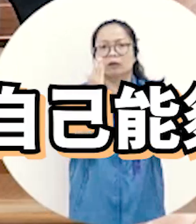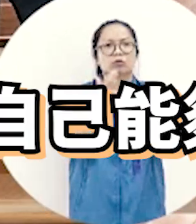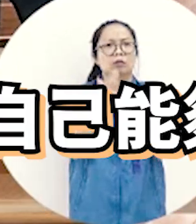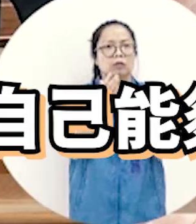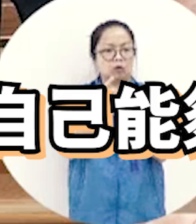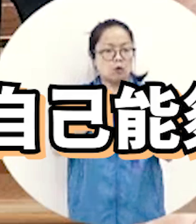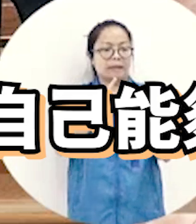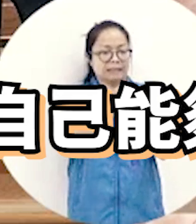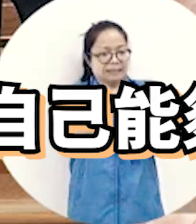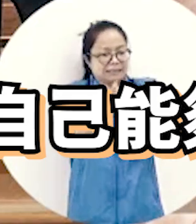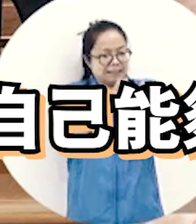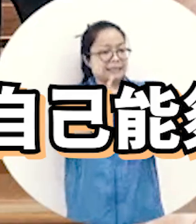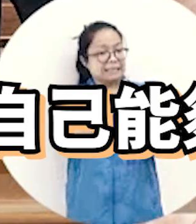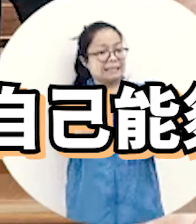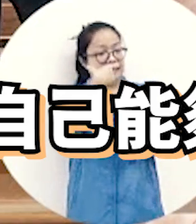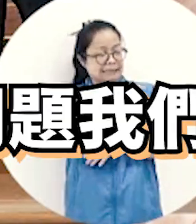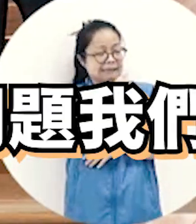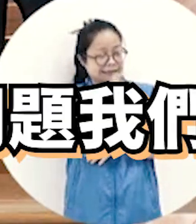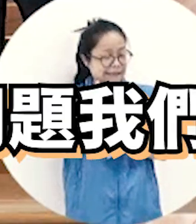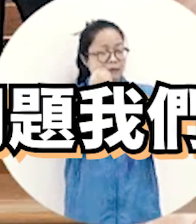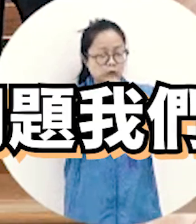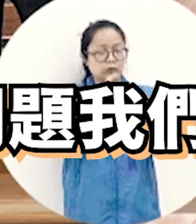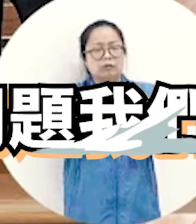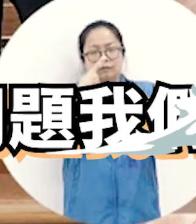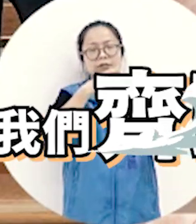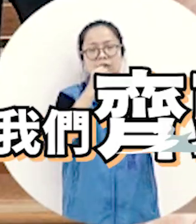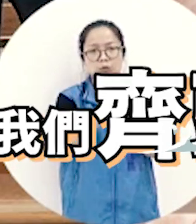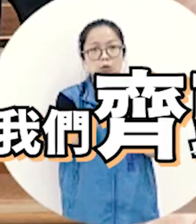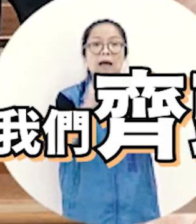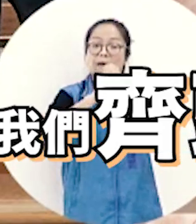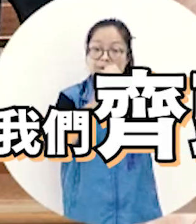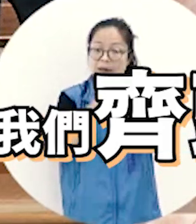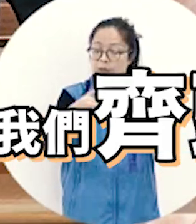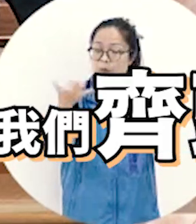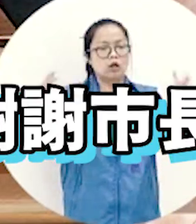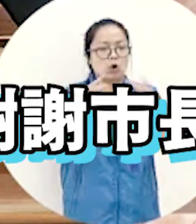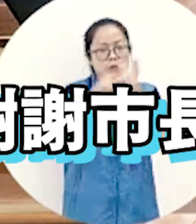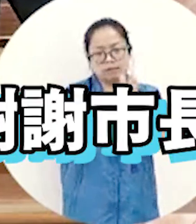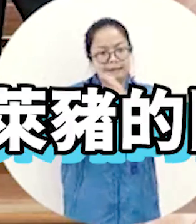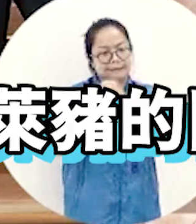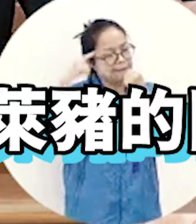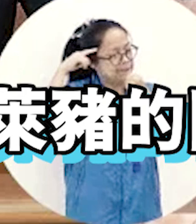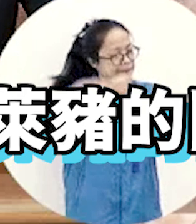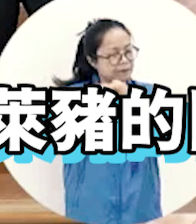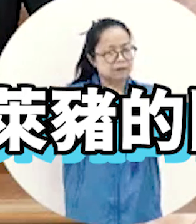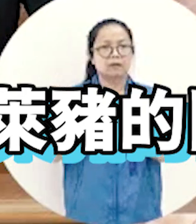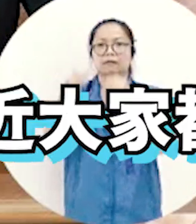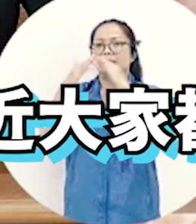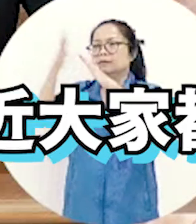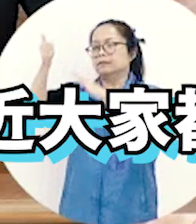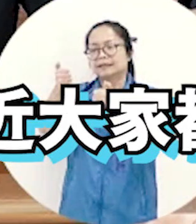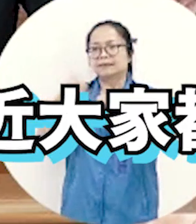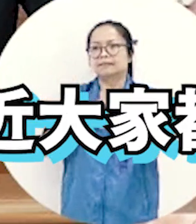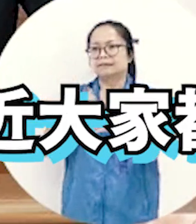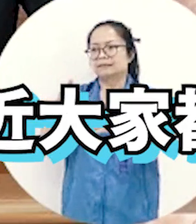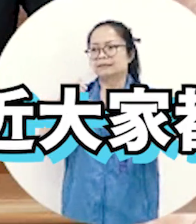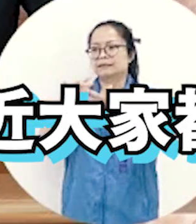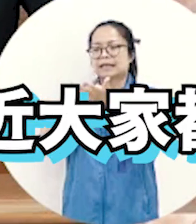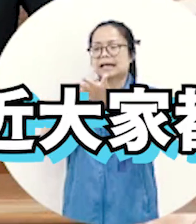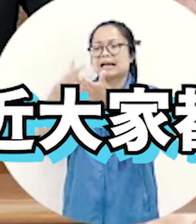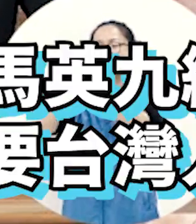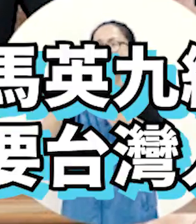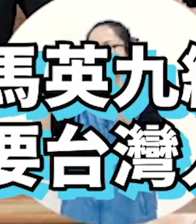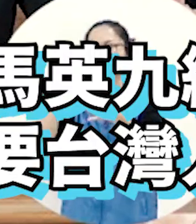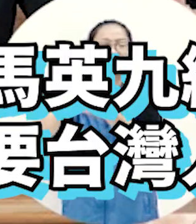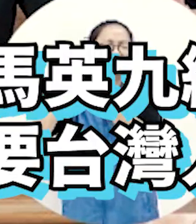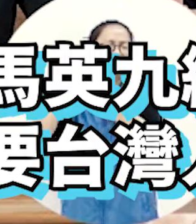先把事情自己能够做的先准备好，法律的问题我们齐头并进。 谢谢市长。因为这个来租的问题啊，你看最近大家都很关